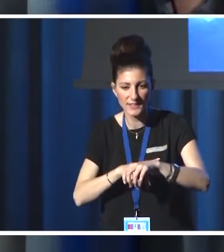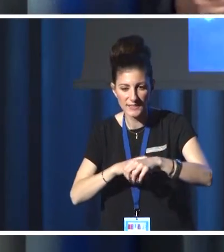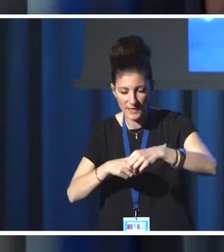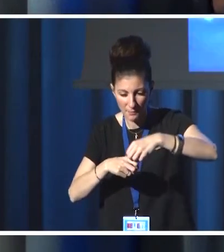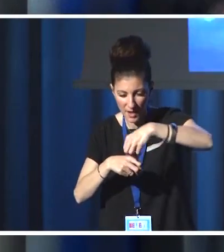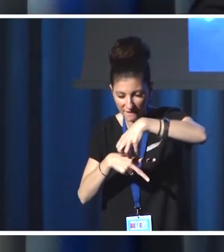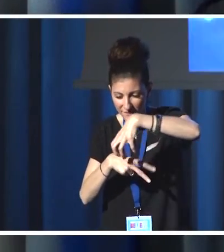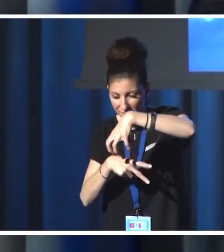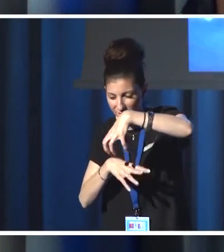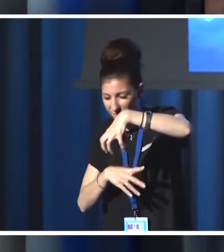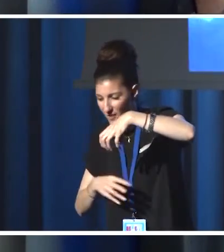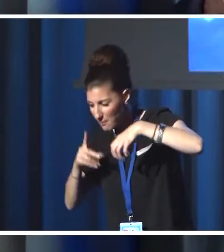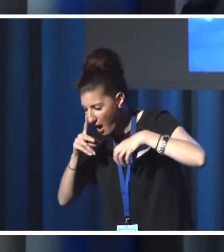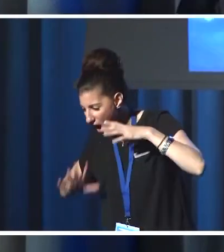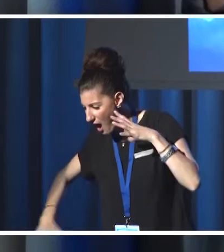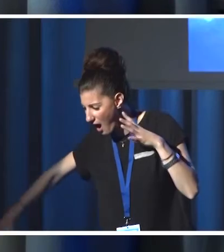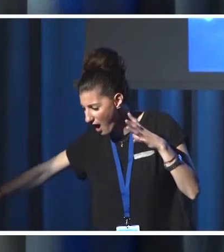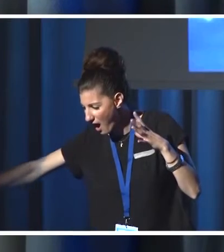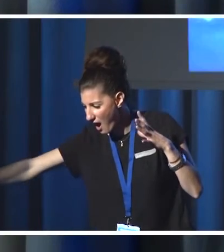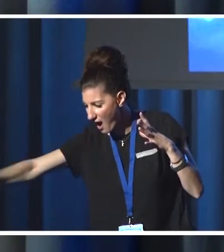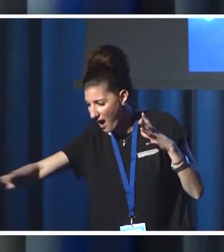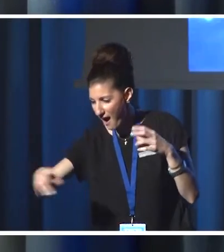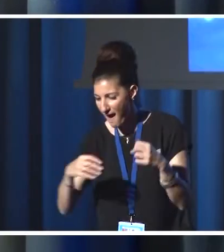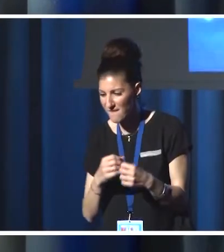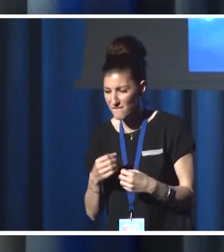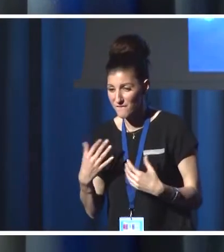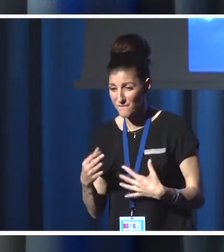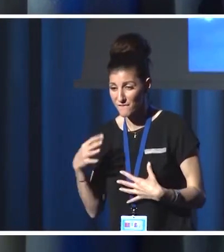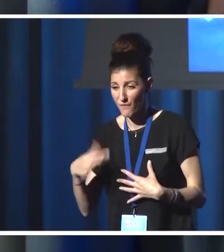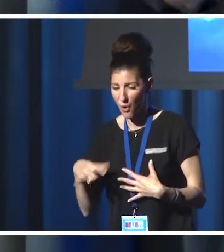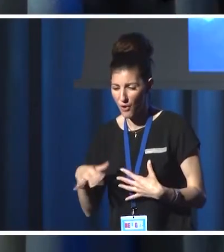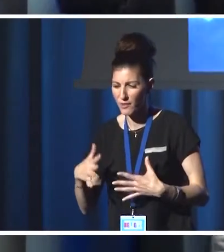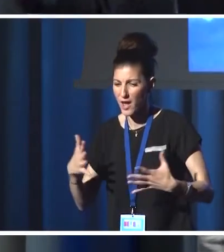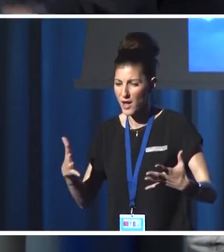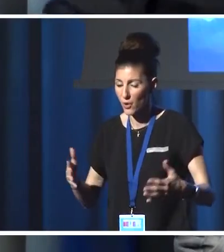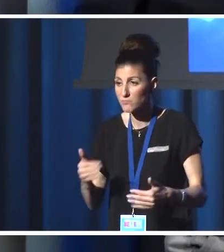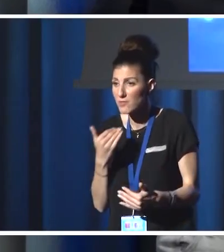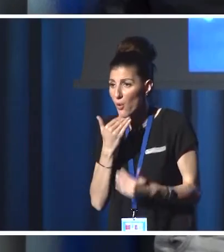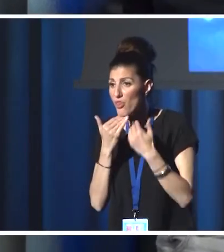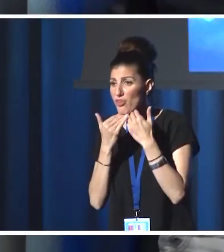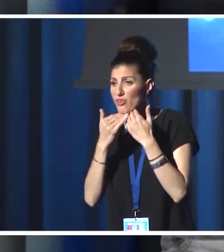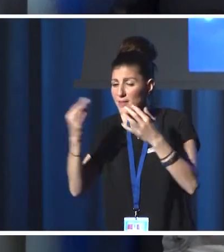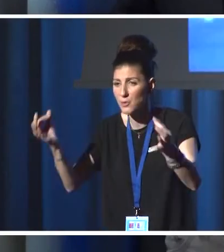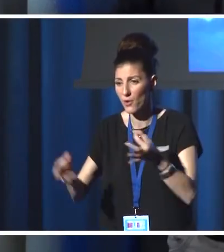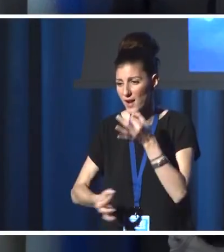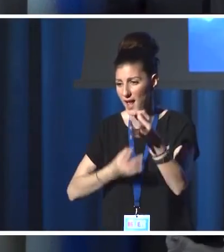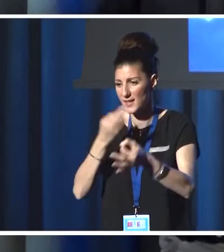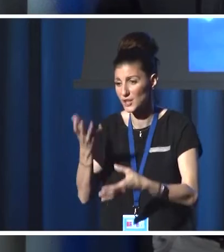το μεταδώσω εδώ σε εσάς αν δεν το έχετε νοιώσει γιατί δεν είναι κάτι το οποίο μπορώ εγώ να το συγκρίνω με κάτι άλλο